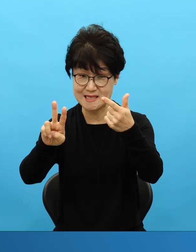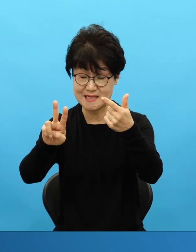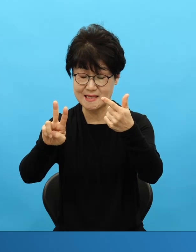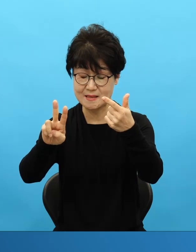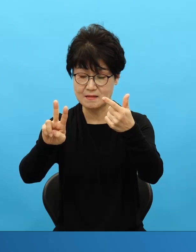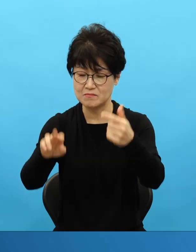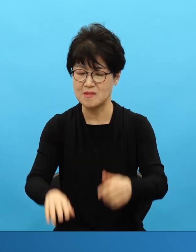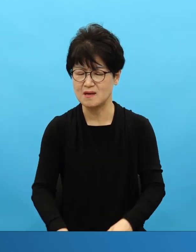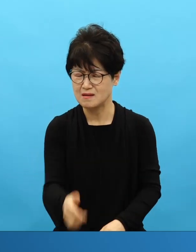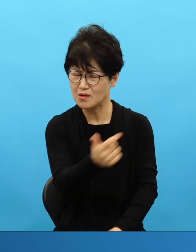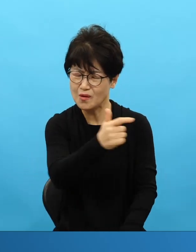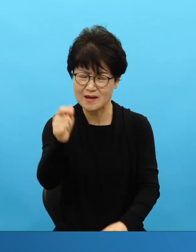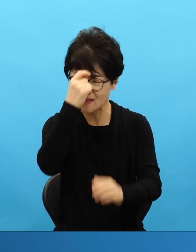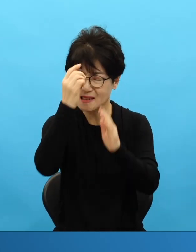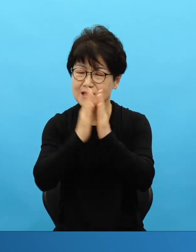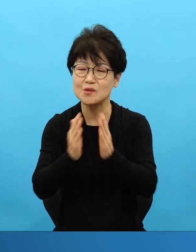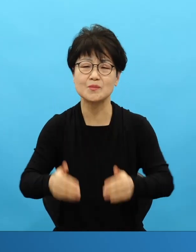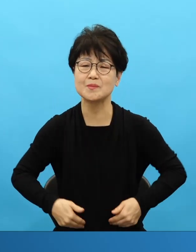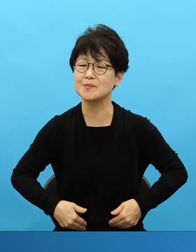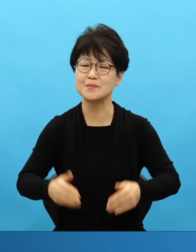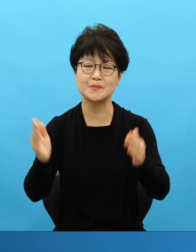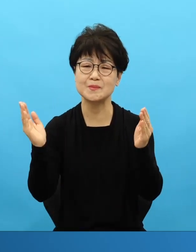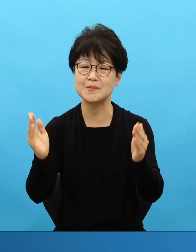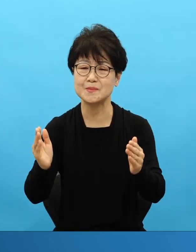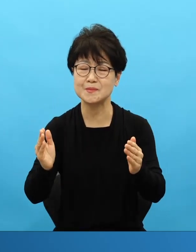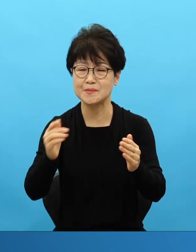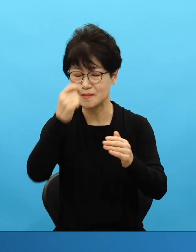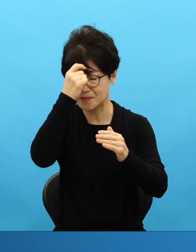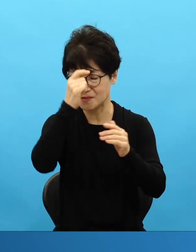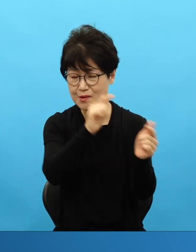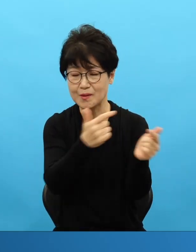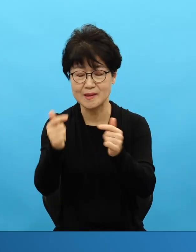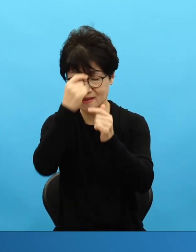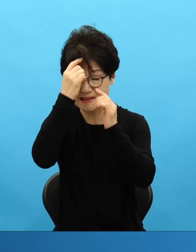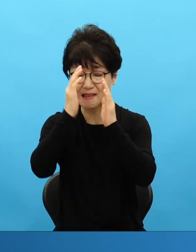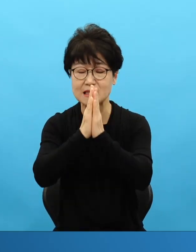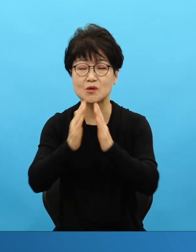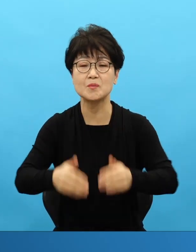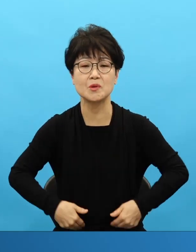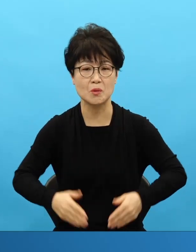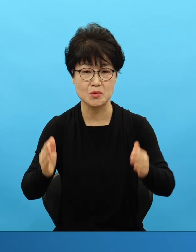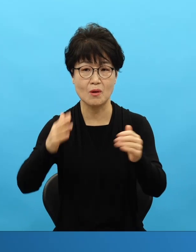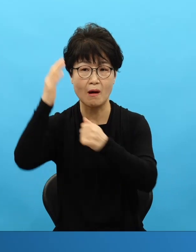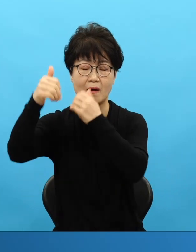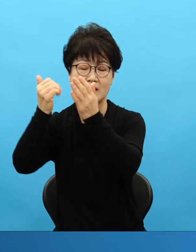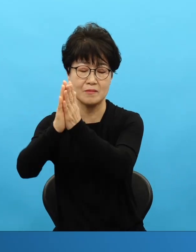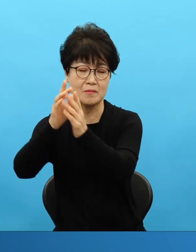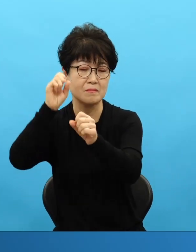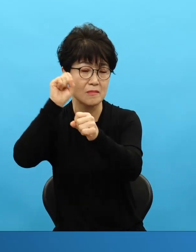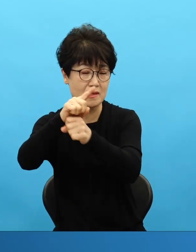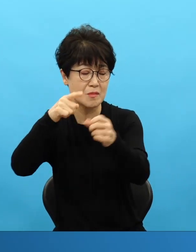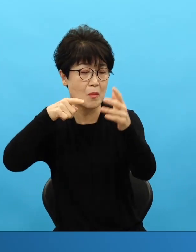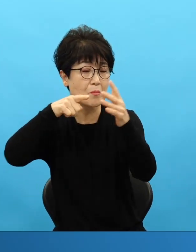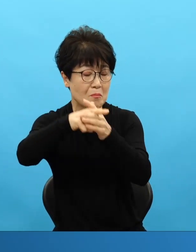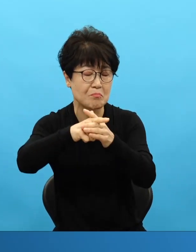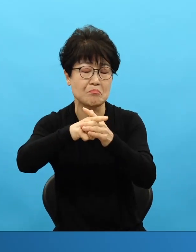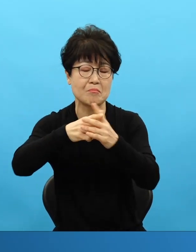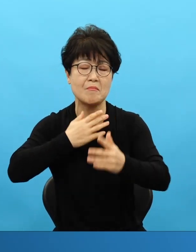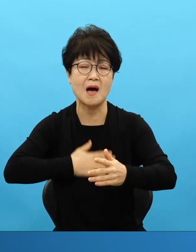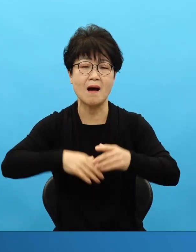explained many things. He says you don't have to ask for many things in Matthew 6:32. 하나님 다 아시느니라. Because God already knows. 그러면서 하시는